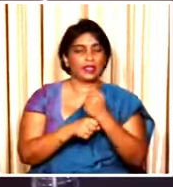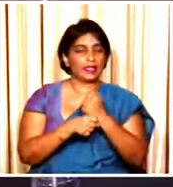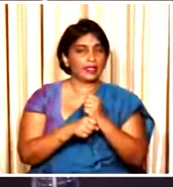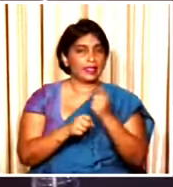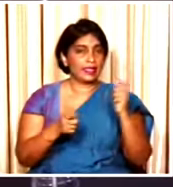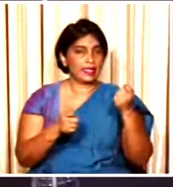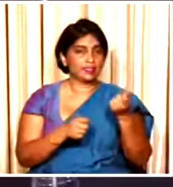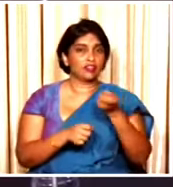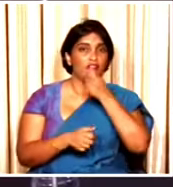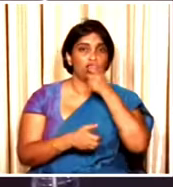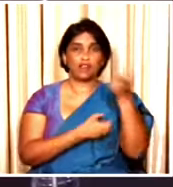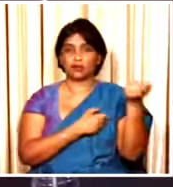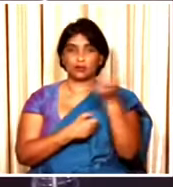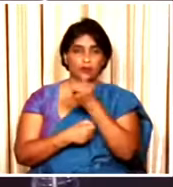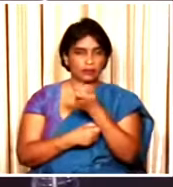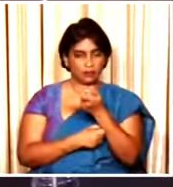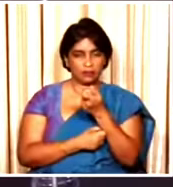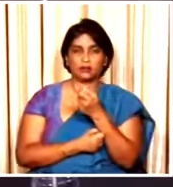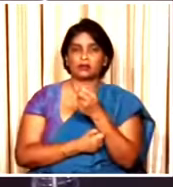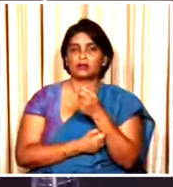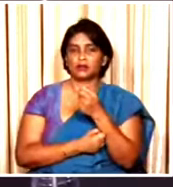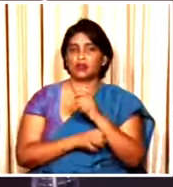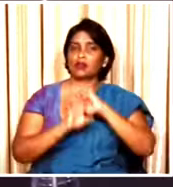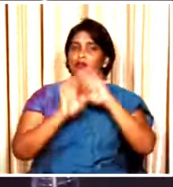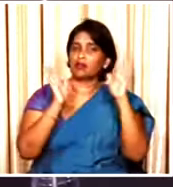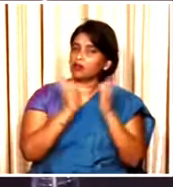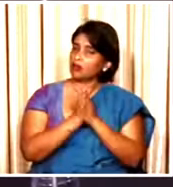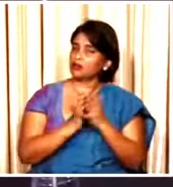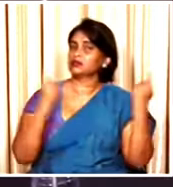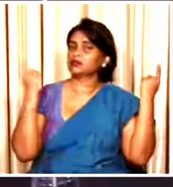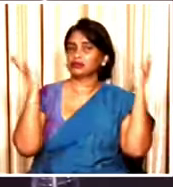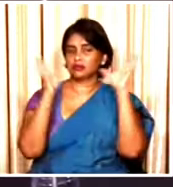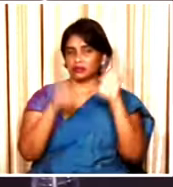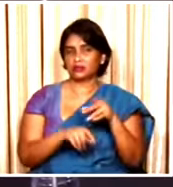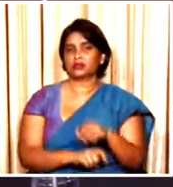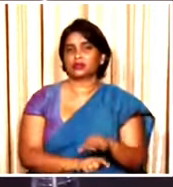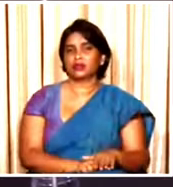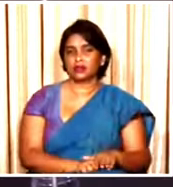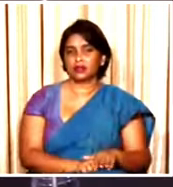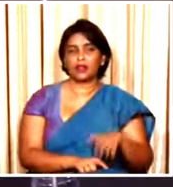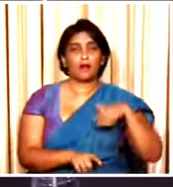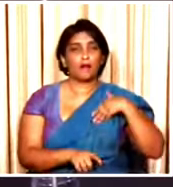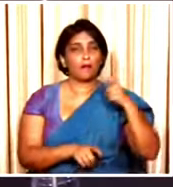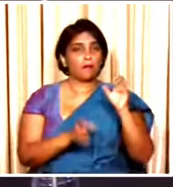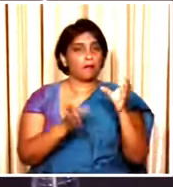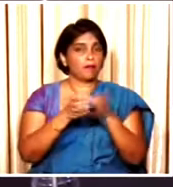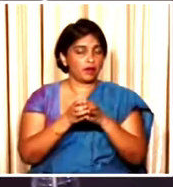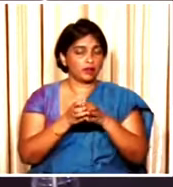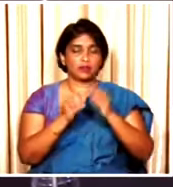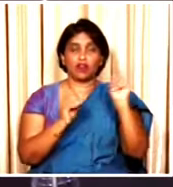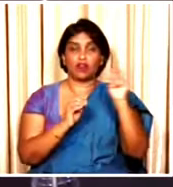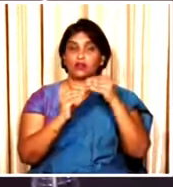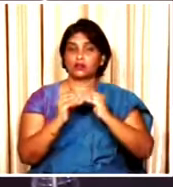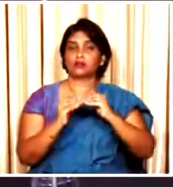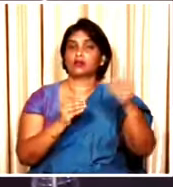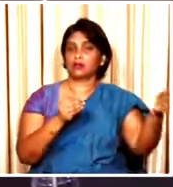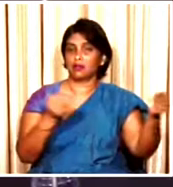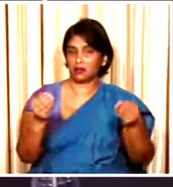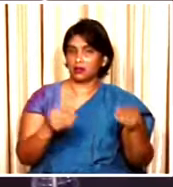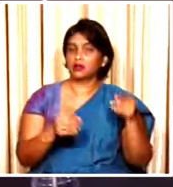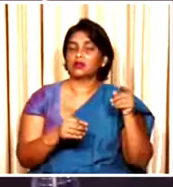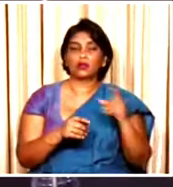ඒ වගේම වතුර බවුසර් මේ ඔක්කොමත් එක්ක ඇවිල්ලා පක්ෂ මූලස්ථානයේ ළඟ